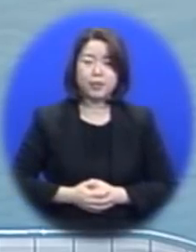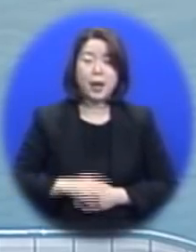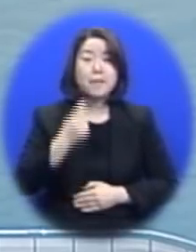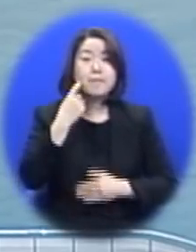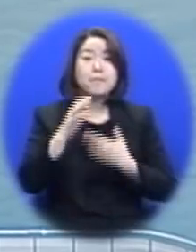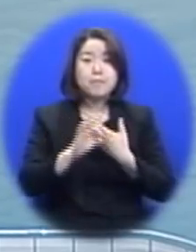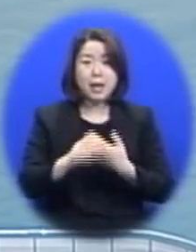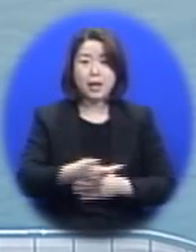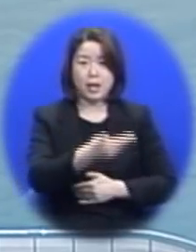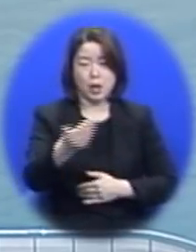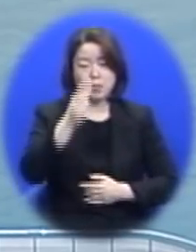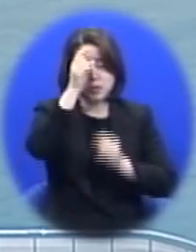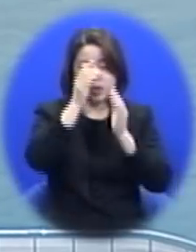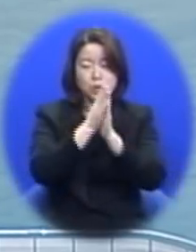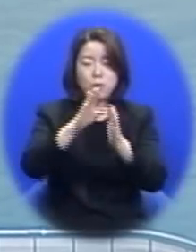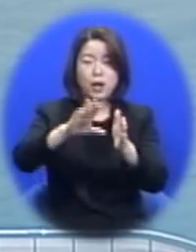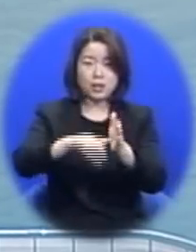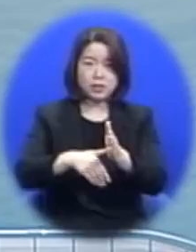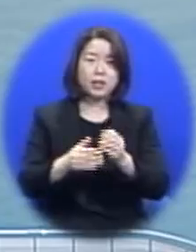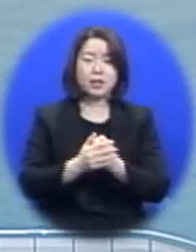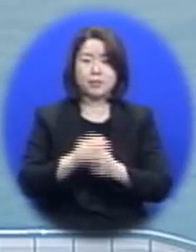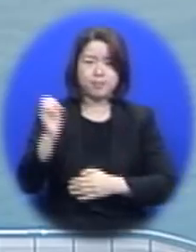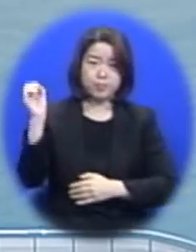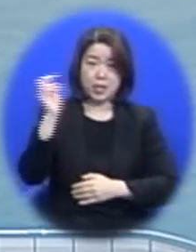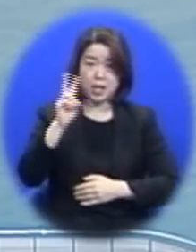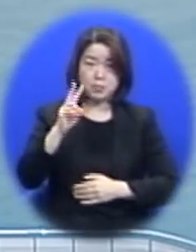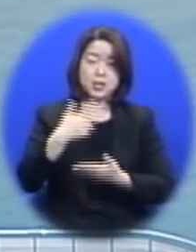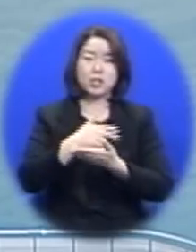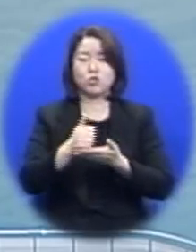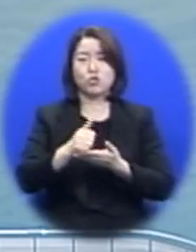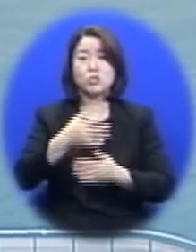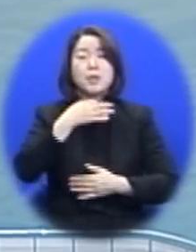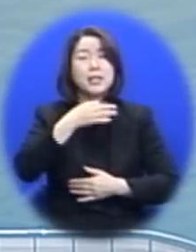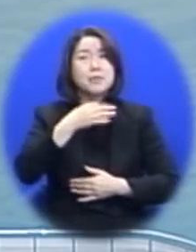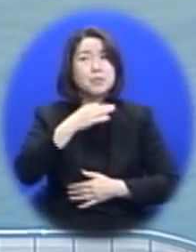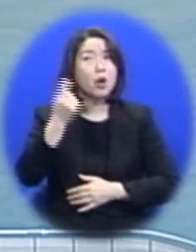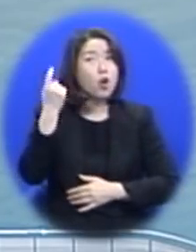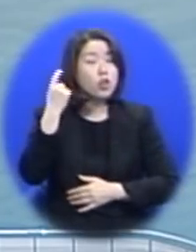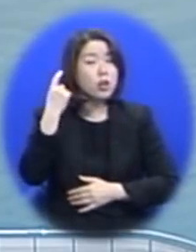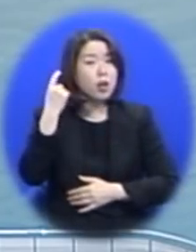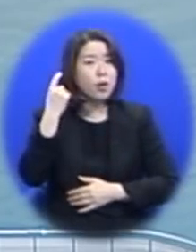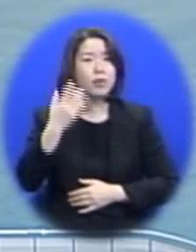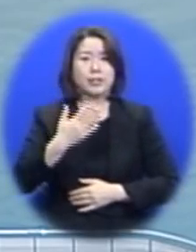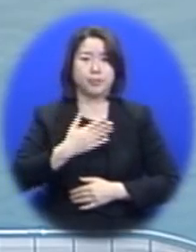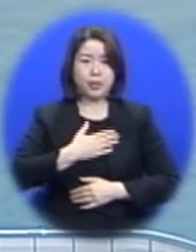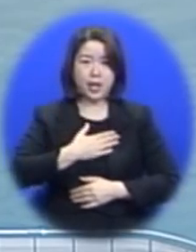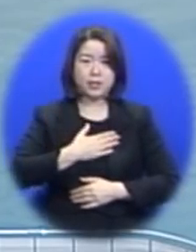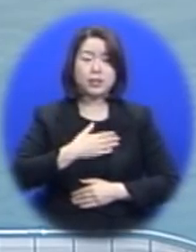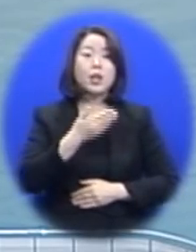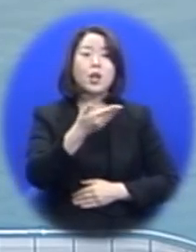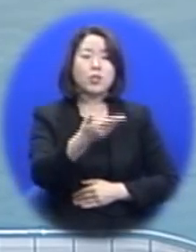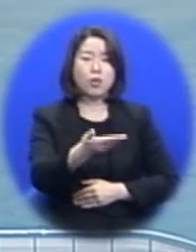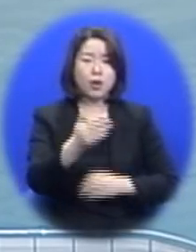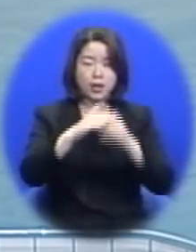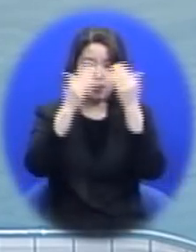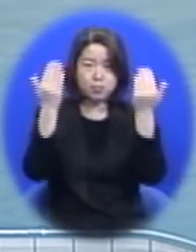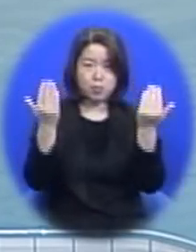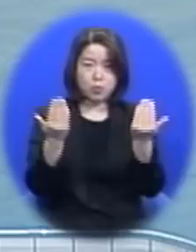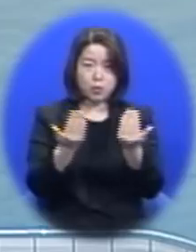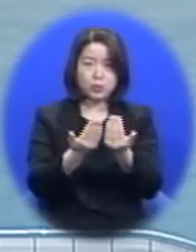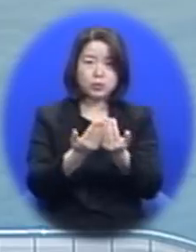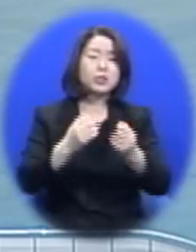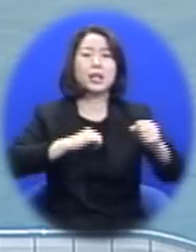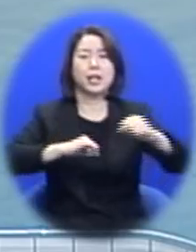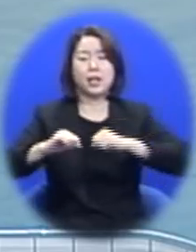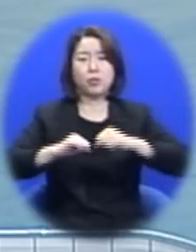만약에 여러분이 기도하는데 갑자기 주님의 음성이 들려옵니다. 나는 너의 모든 행위를